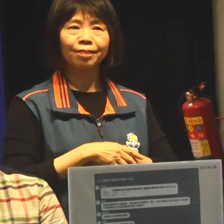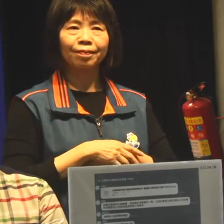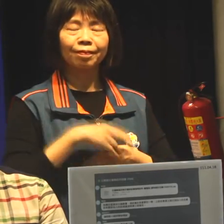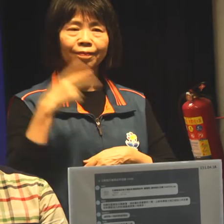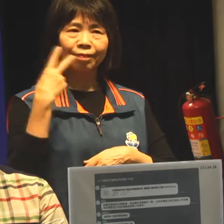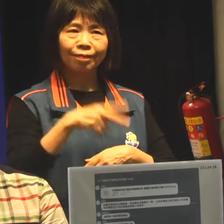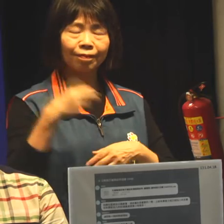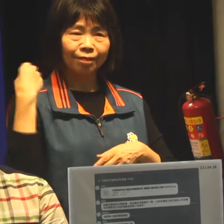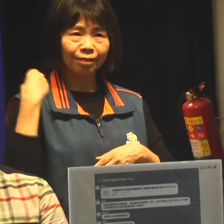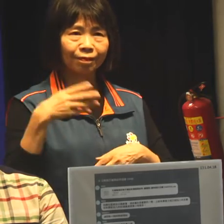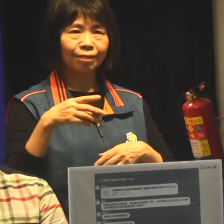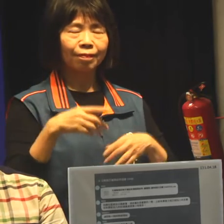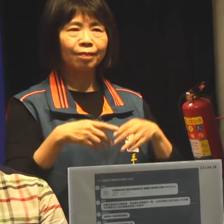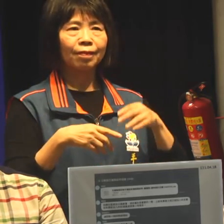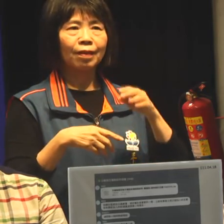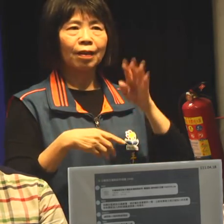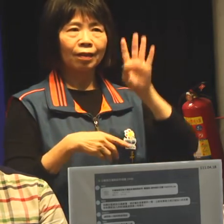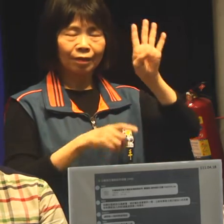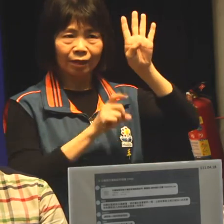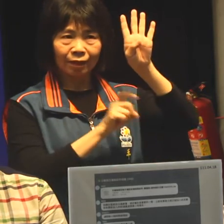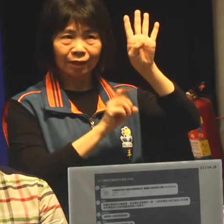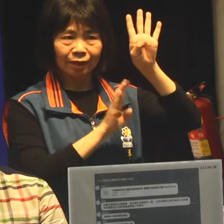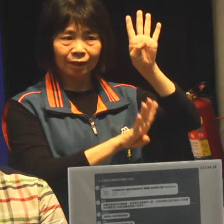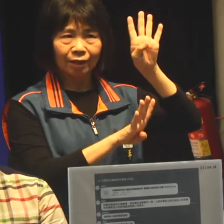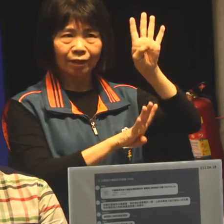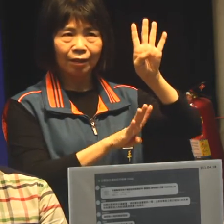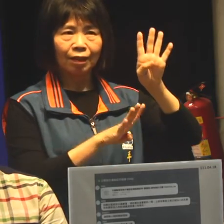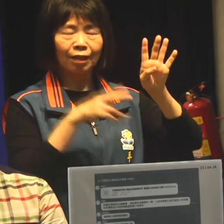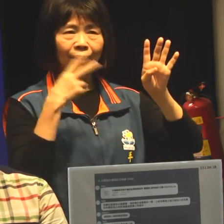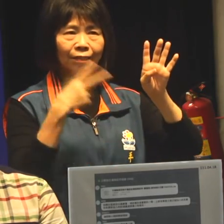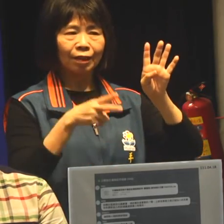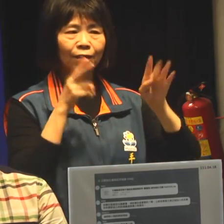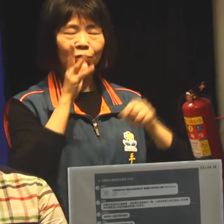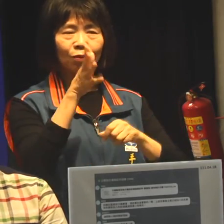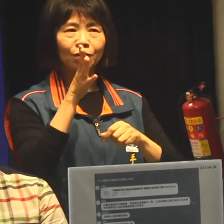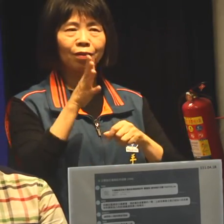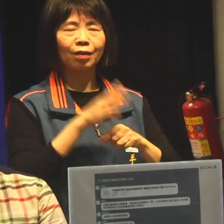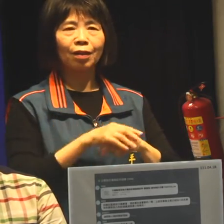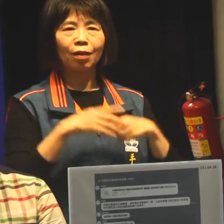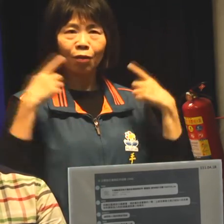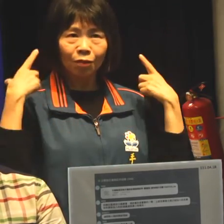在14号的时候，我要重新再问请教那些